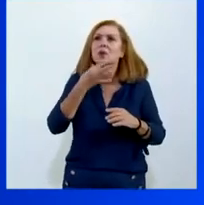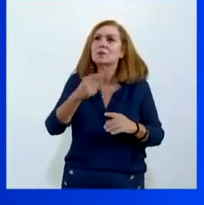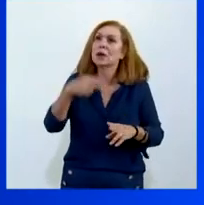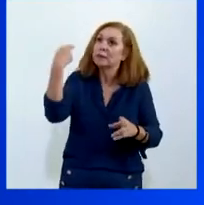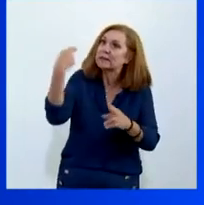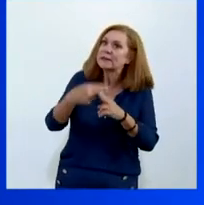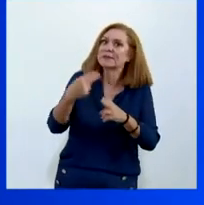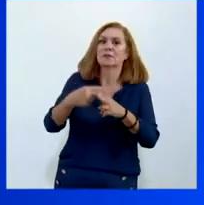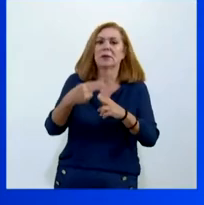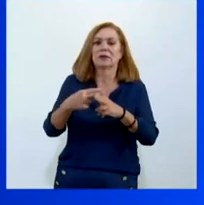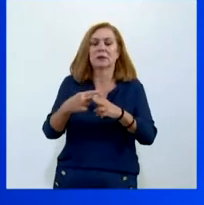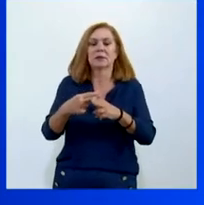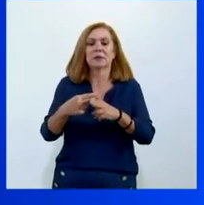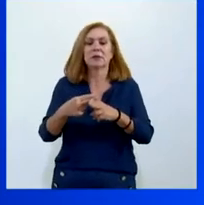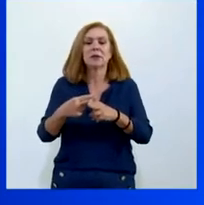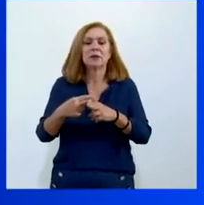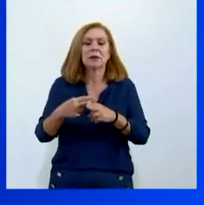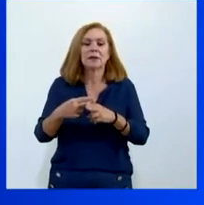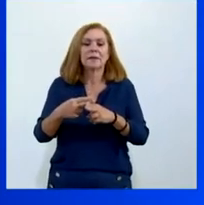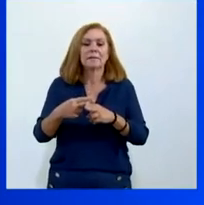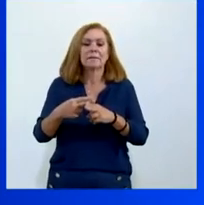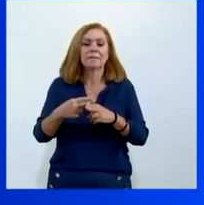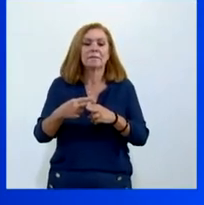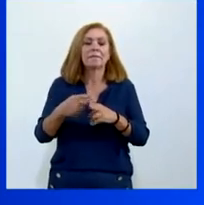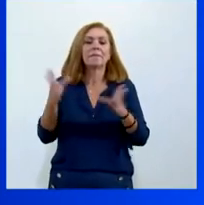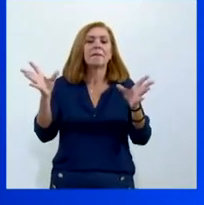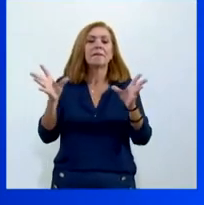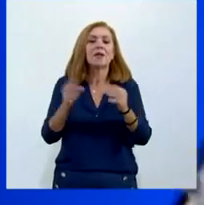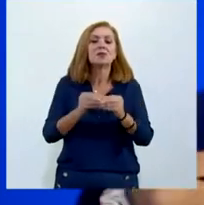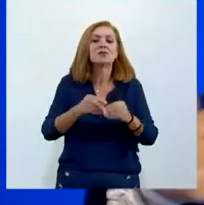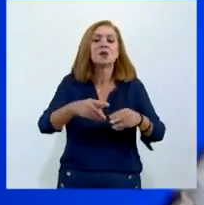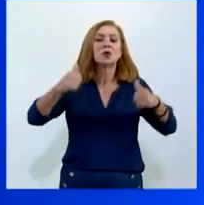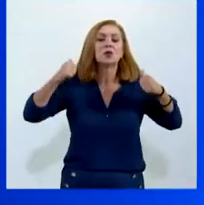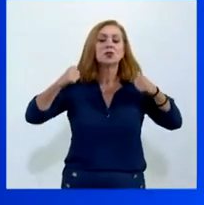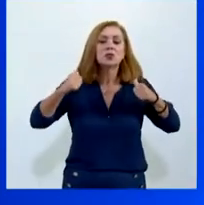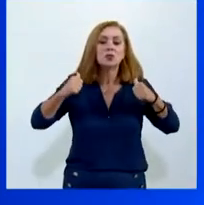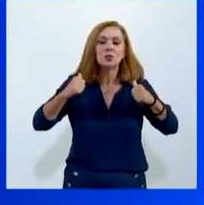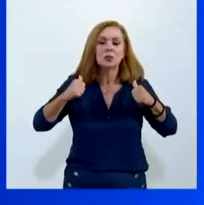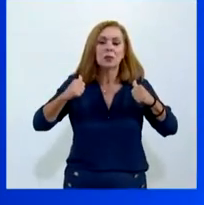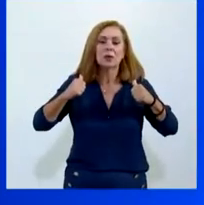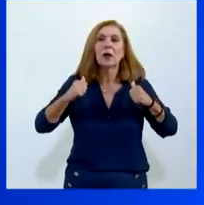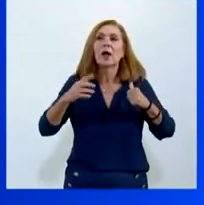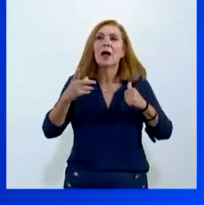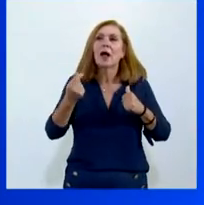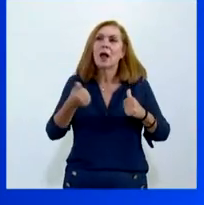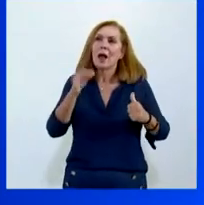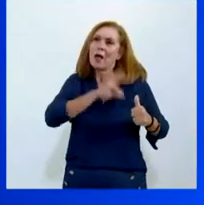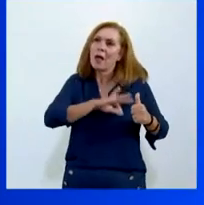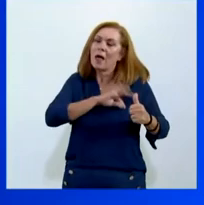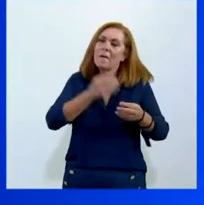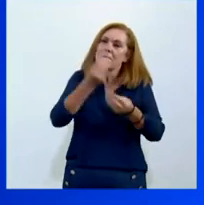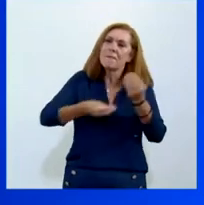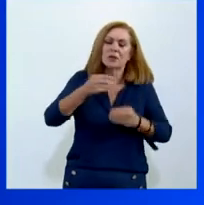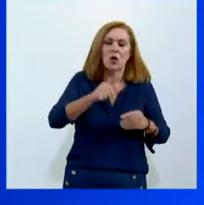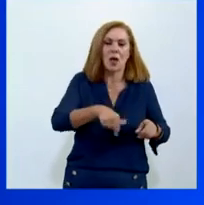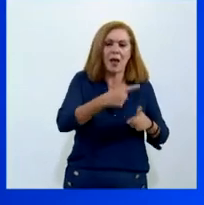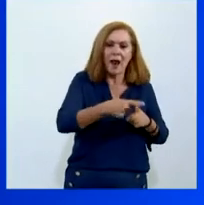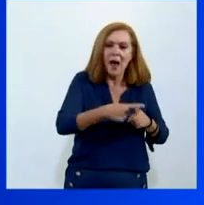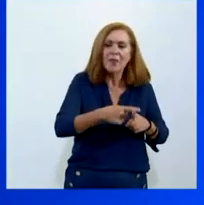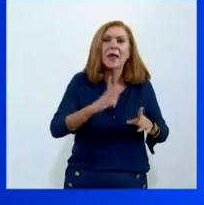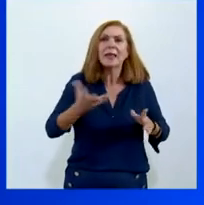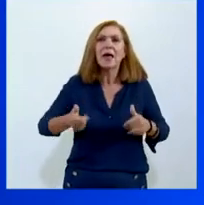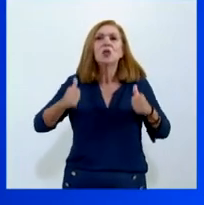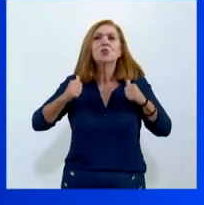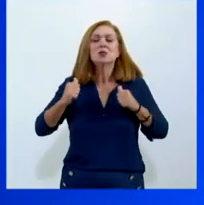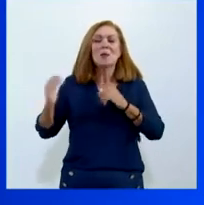αξίας σε εκείνο τον κλάδο του τουρισμού που μπορεί να φέρει περισσότερα χρήματα στην Ελλάδα. Και σταδιακά η τουριστική περίοδος